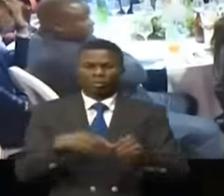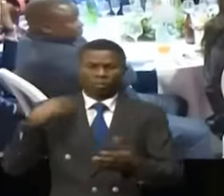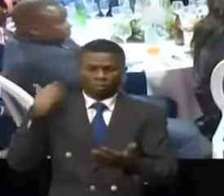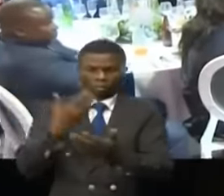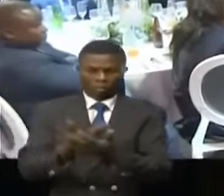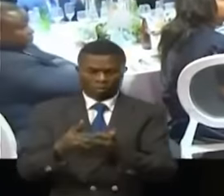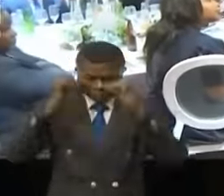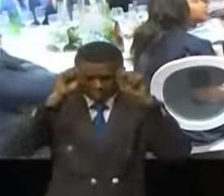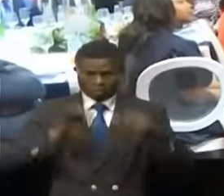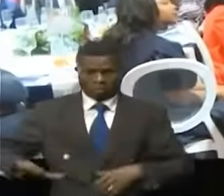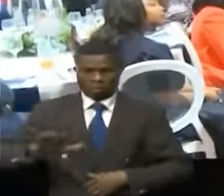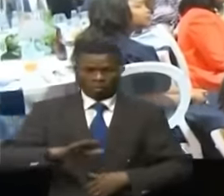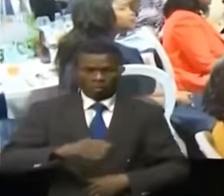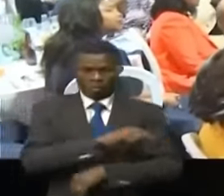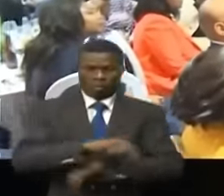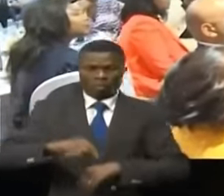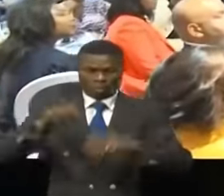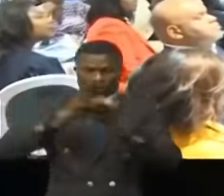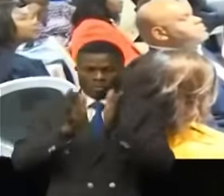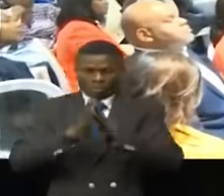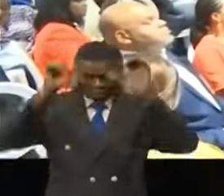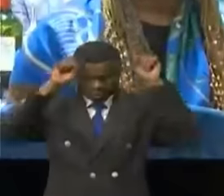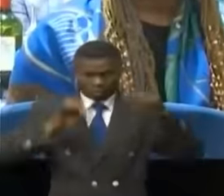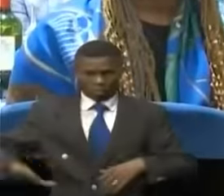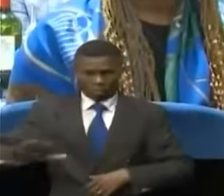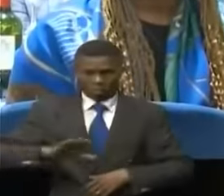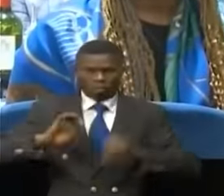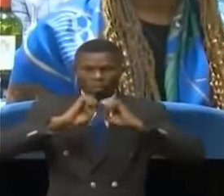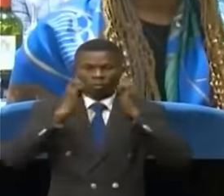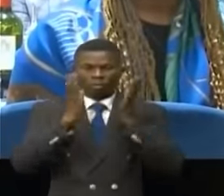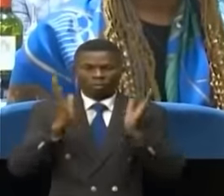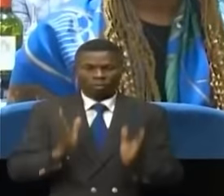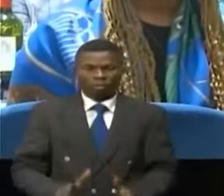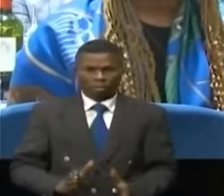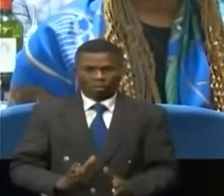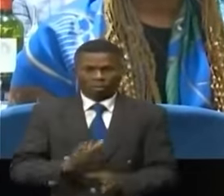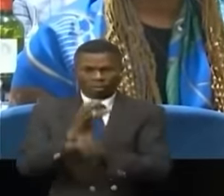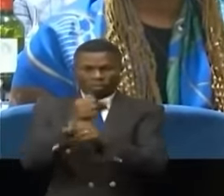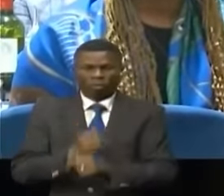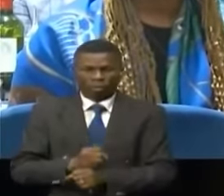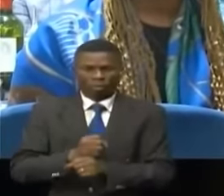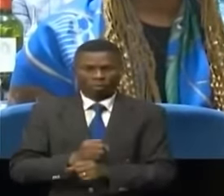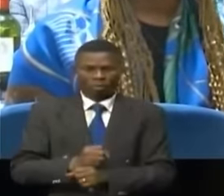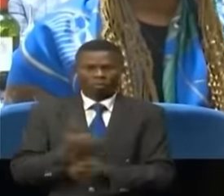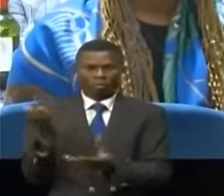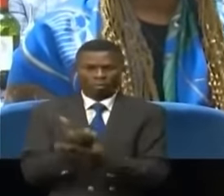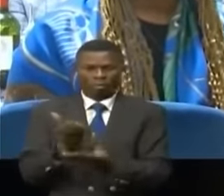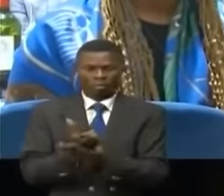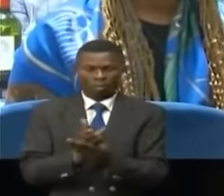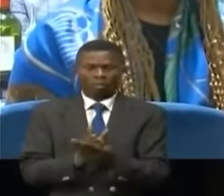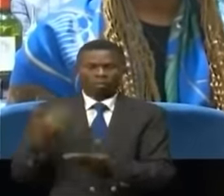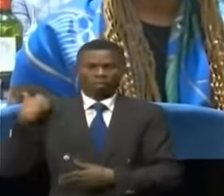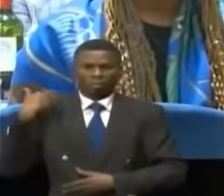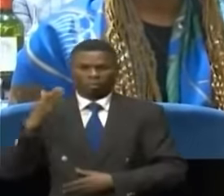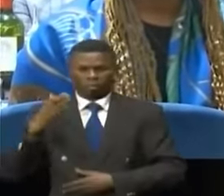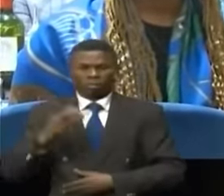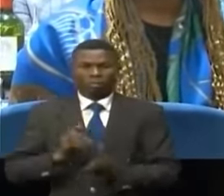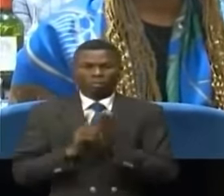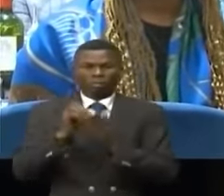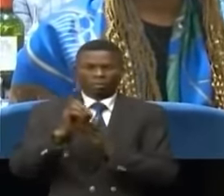Félix-Antoine Tshisekedi à la magistrature suprême que les entrepreneurs ont été dotés d'instruments juridiques pour booster